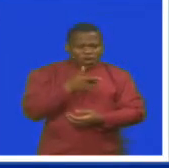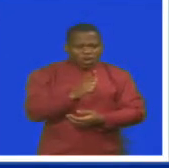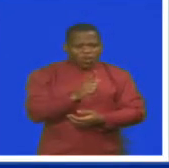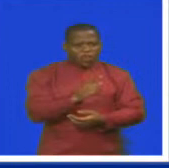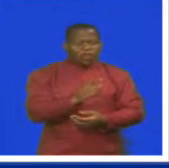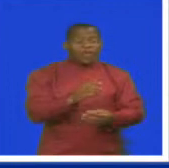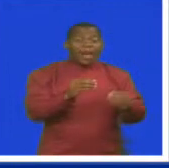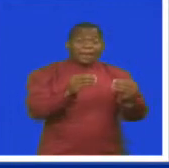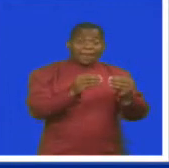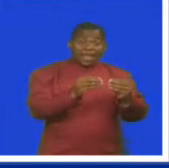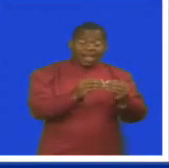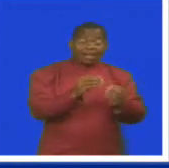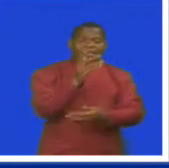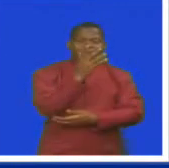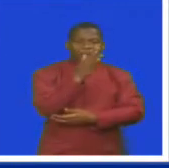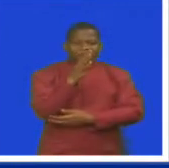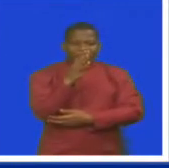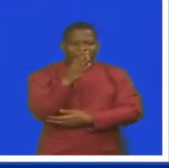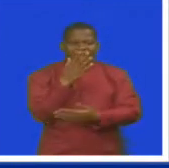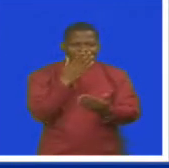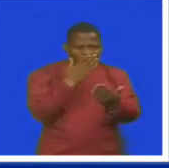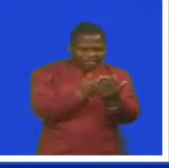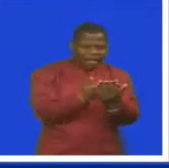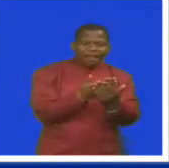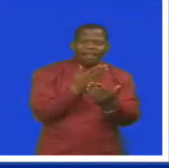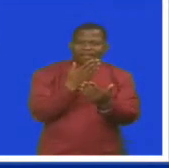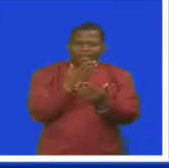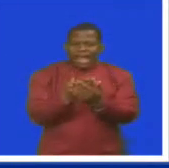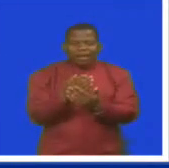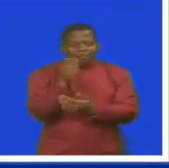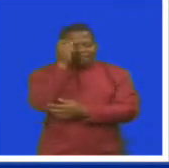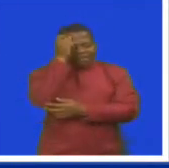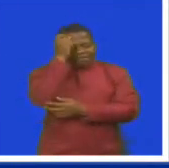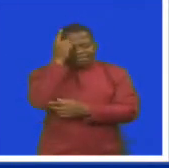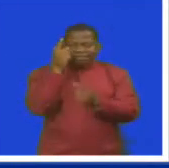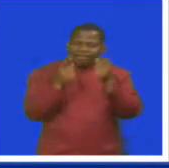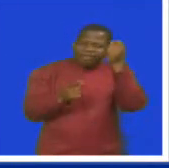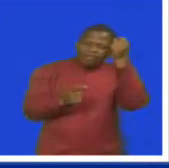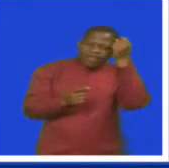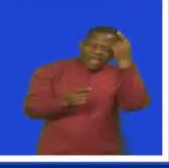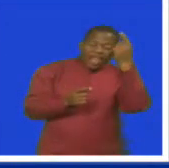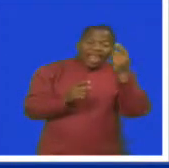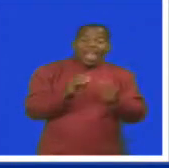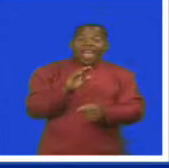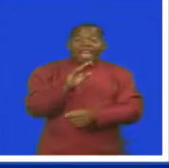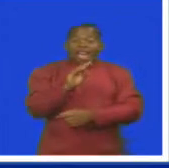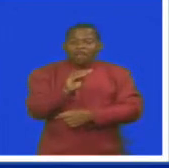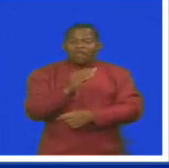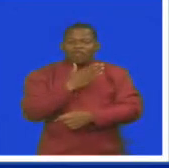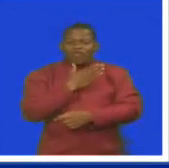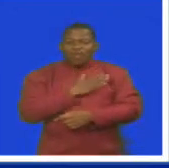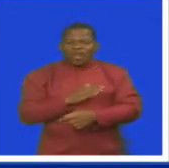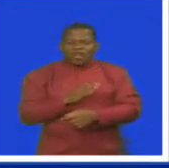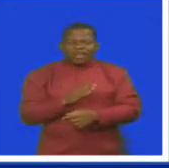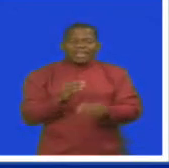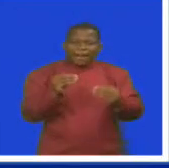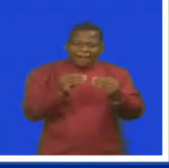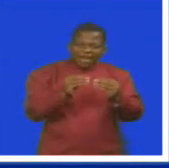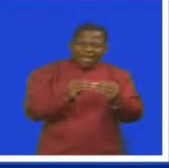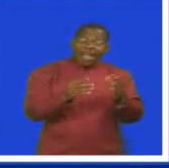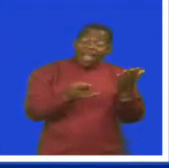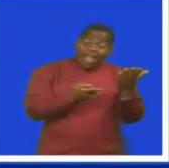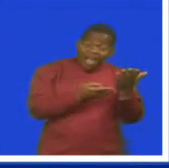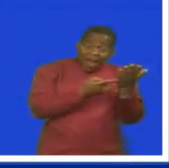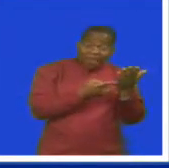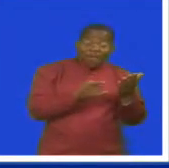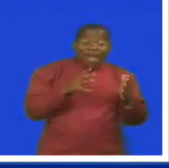thoughts and we had our own thinking of how the support should go. He's grateful to learn that you